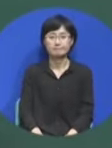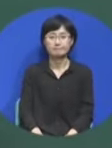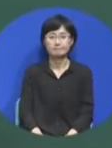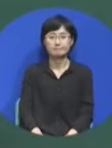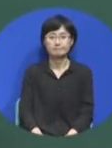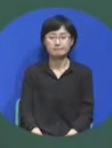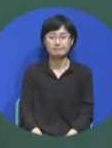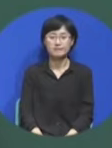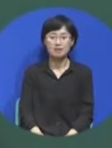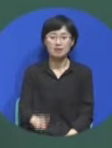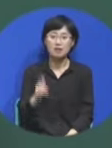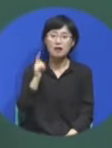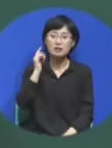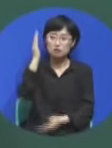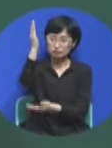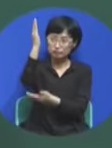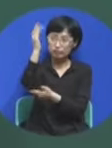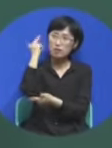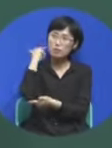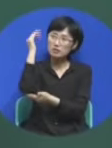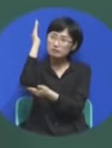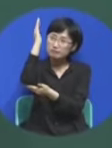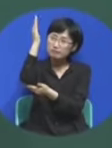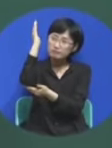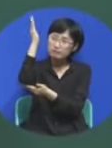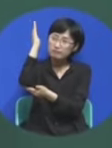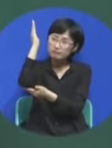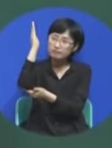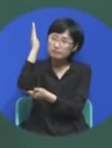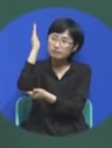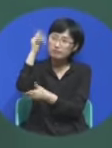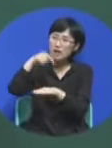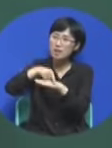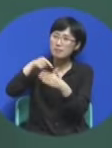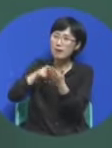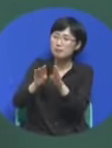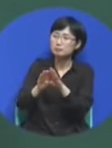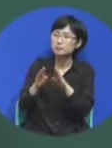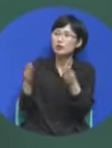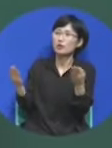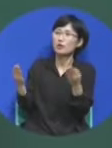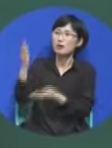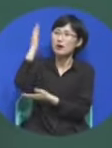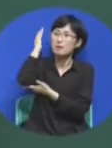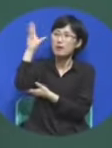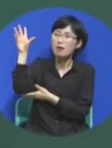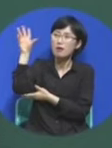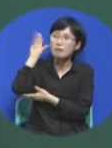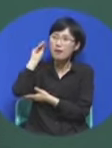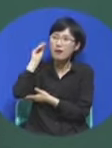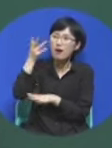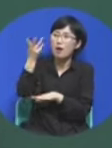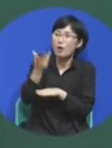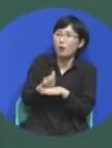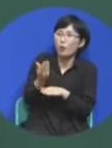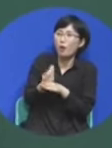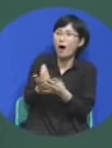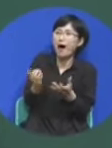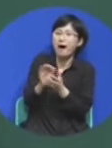그때 목사님이 말씀을 여러분에게 말씀 나누면 아멘 하고 그 말씀을 받는 거예요.